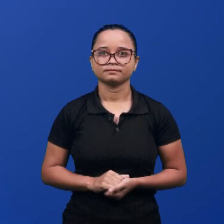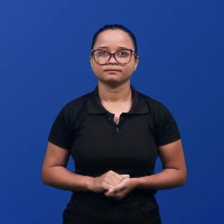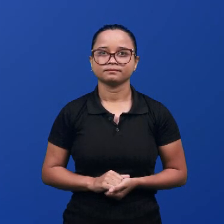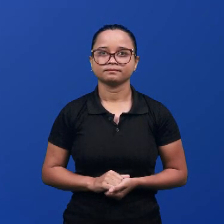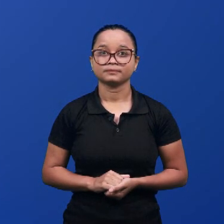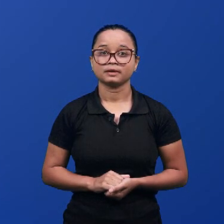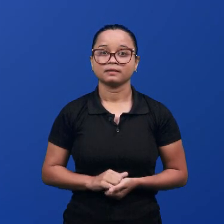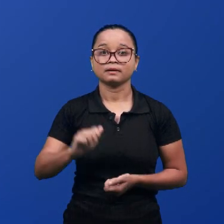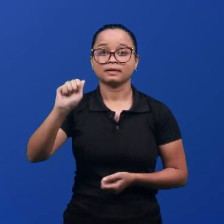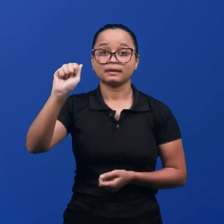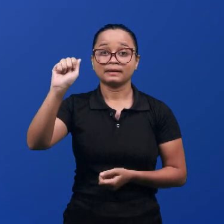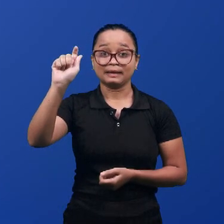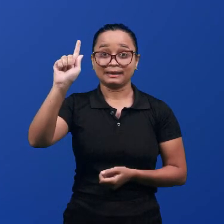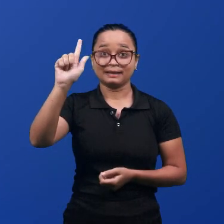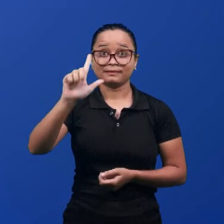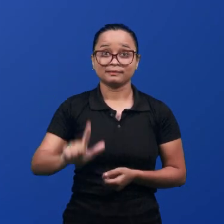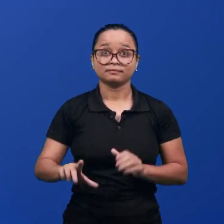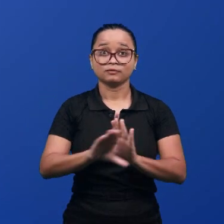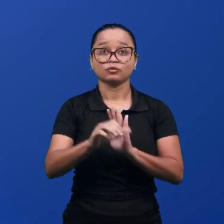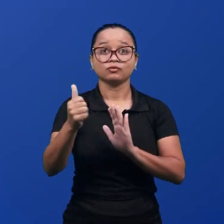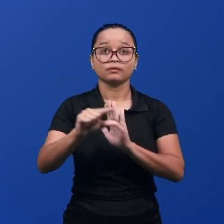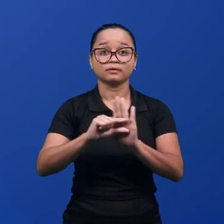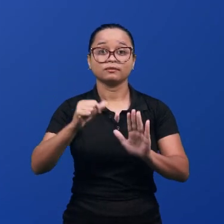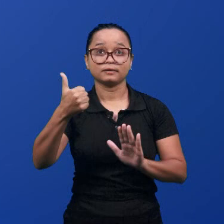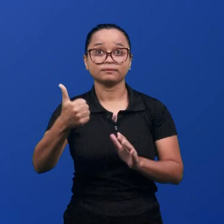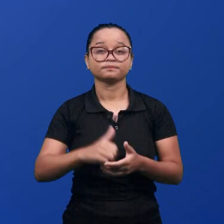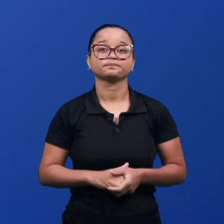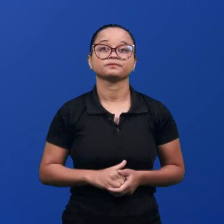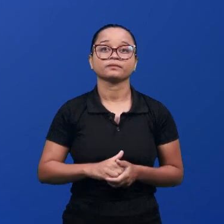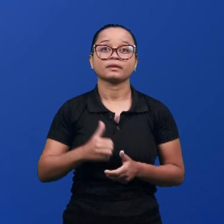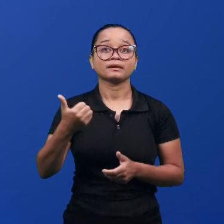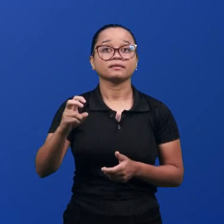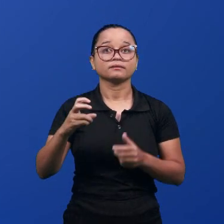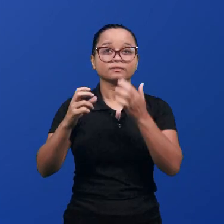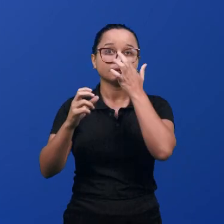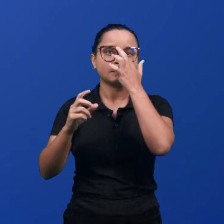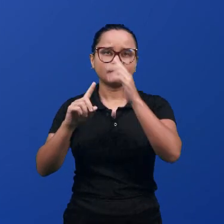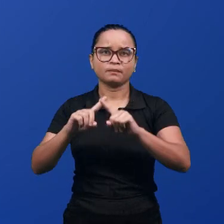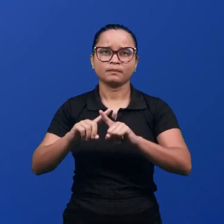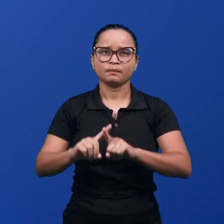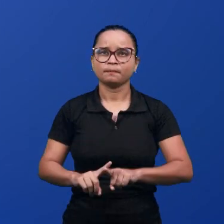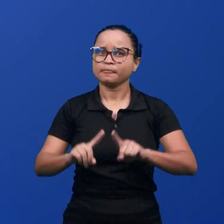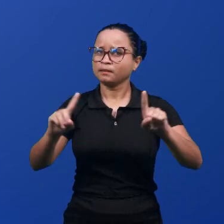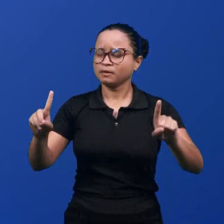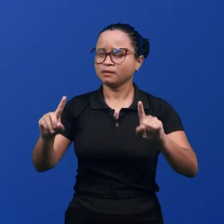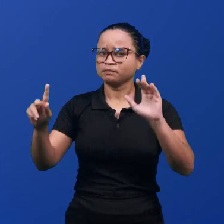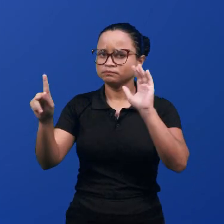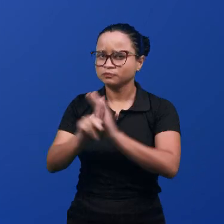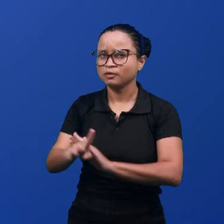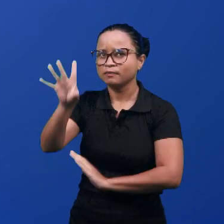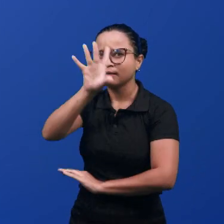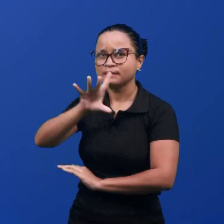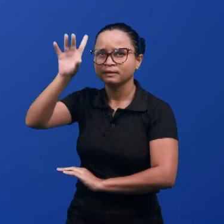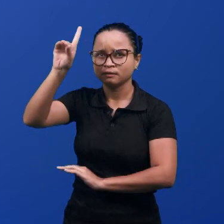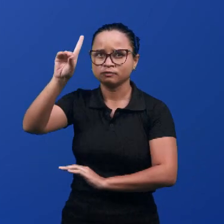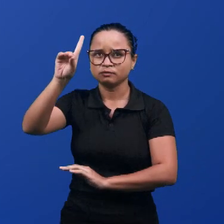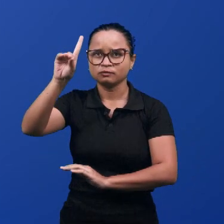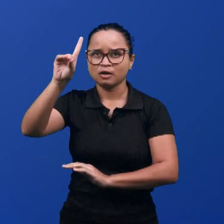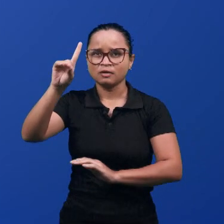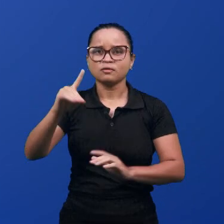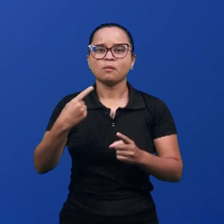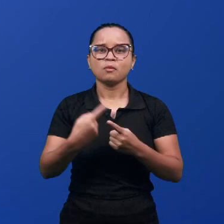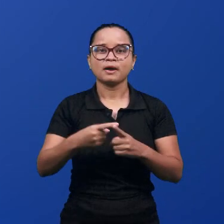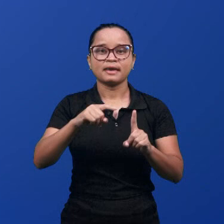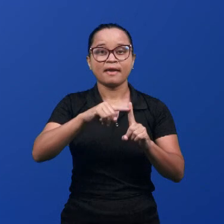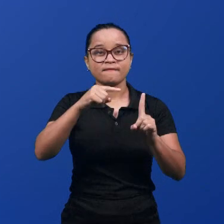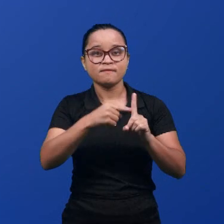15. Mais quand il a plu à Dieu, qui depuis le ventre de ma mère m'a séparé, il m'a appelé par sa grâce. Прошу меня от утробы